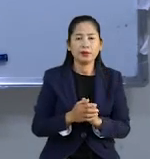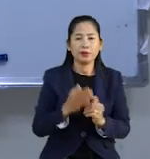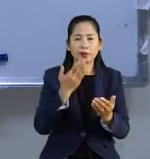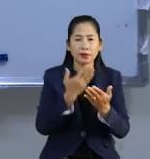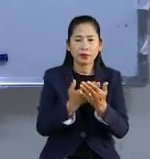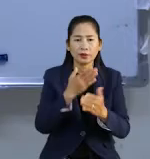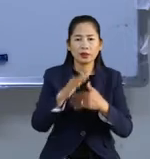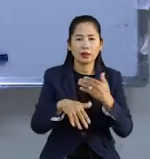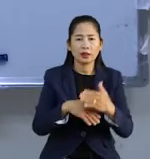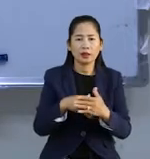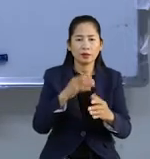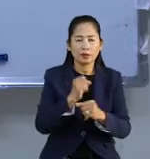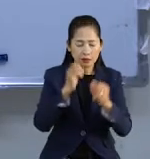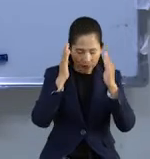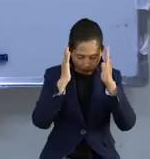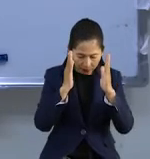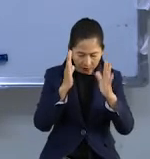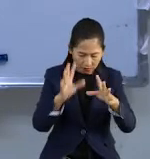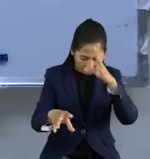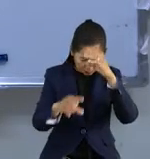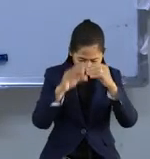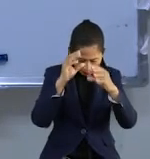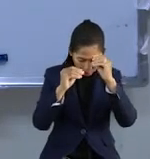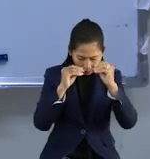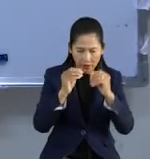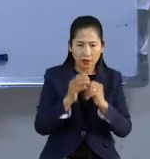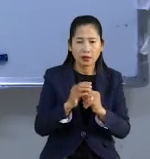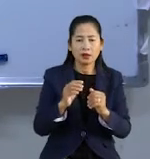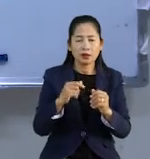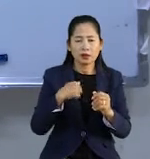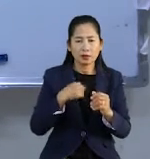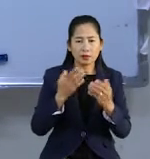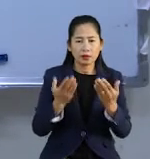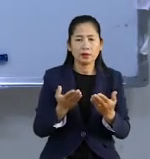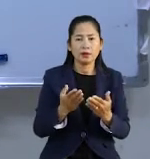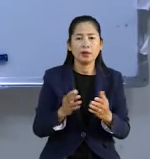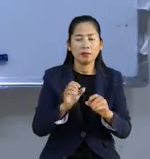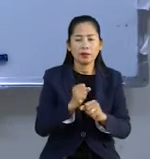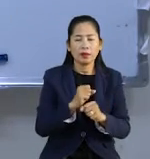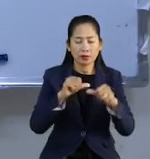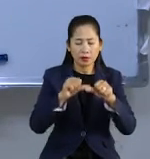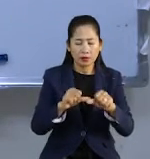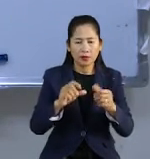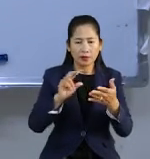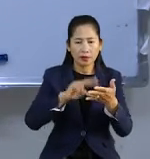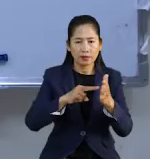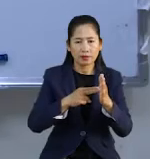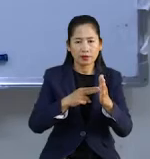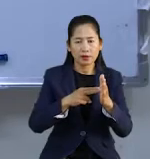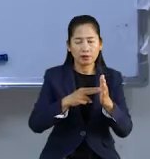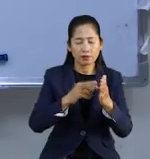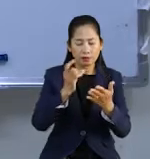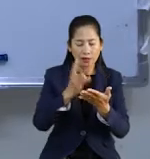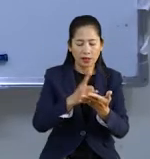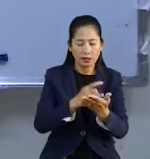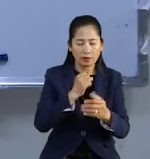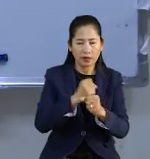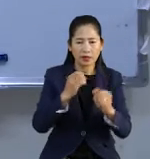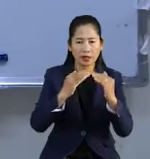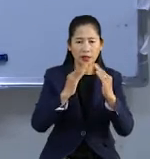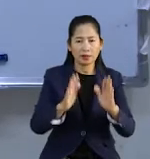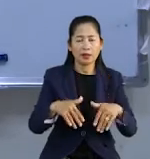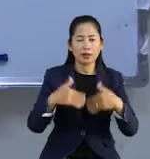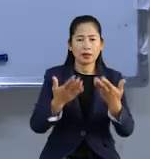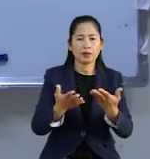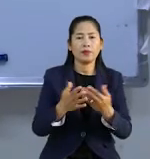ออกก้นก้นออกเนี้ยได้บานโยเจตุกดักน้องการเรียนสดจมูกลูกครูเป็นดีบาดจังมันตัวไปคลำซาเมเรียนลูกครูมีนกิจกาเตีย